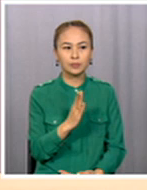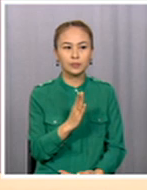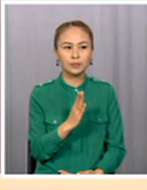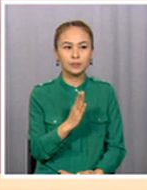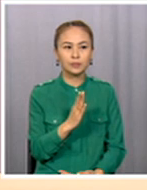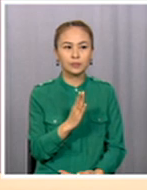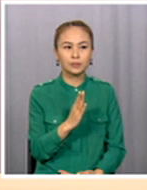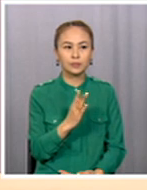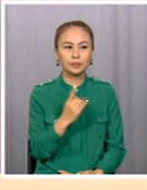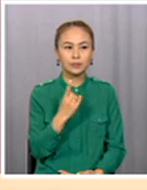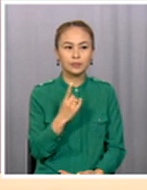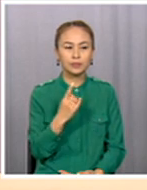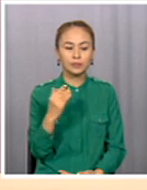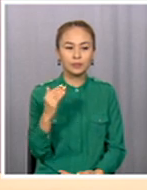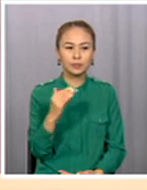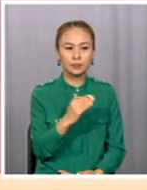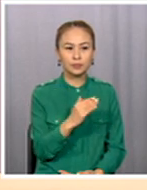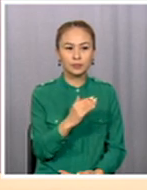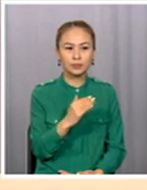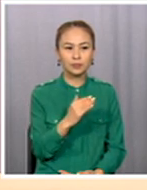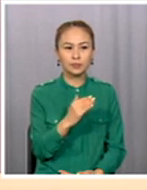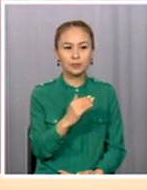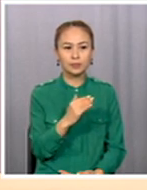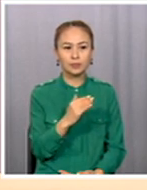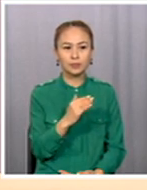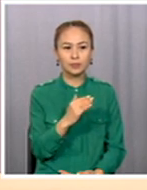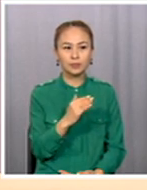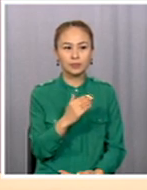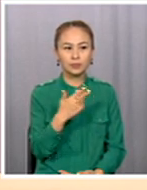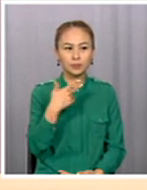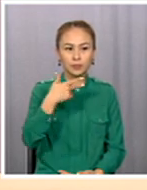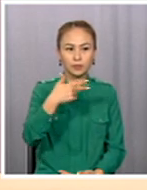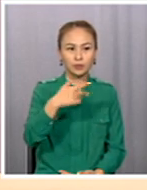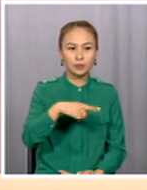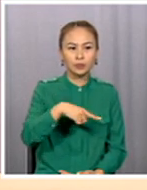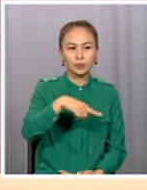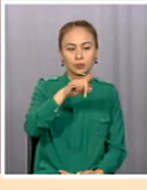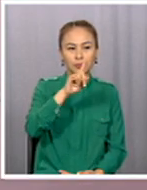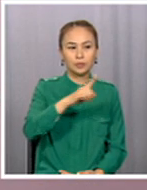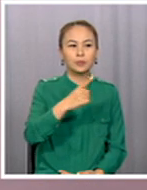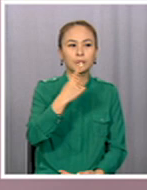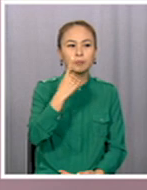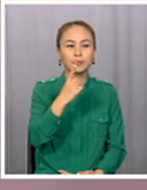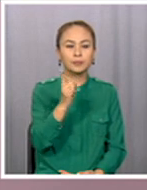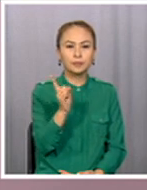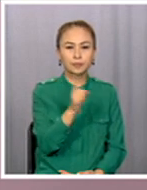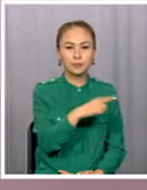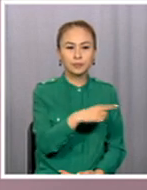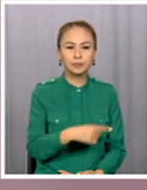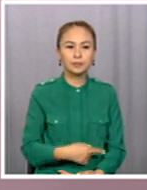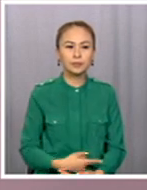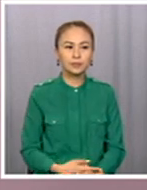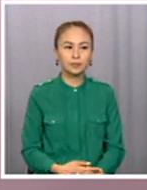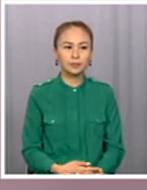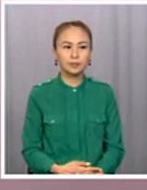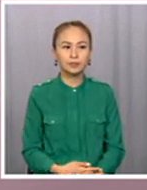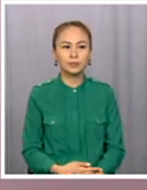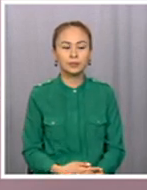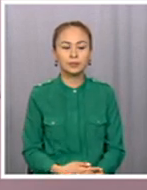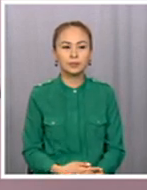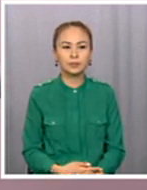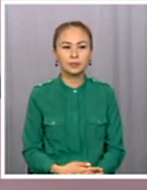жоғары, бір тор көз солға, үш тор көз жоғары, бір тор көз